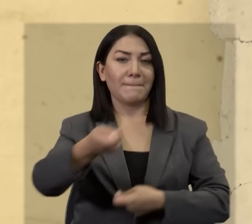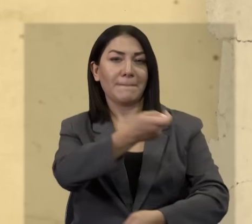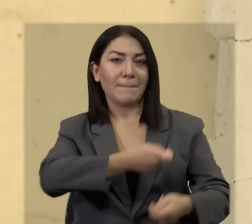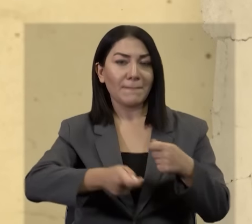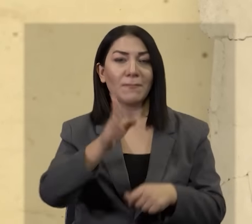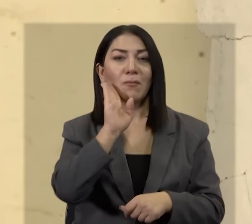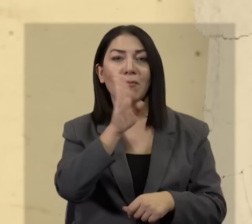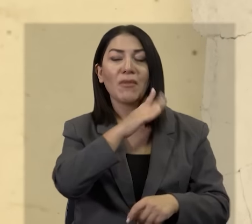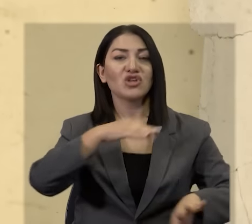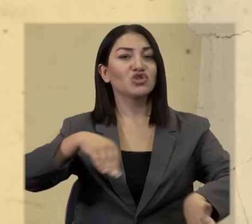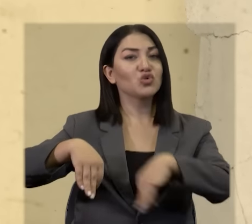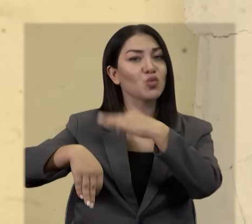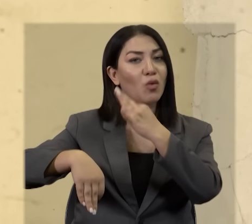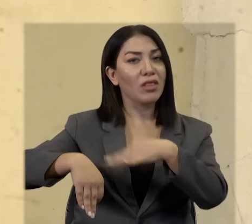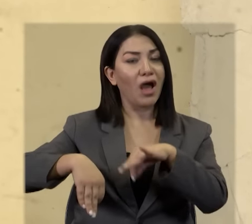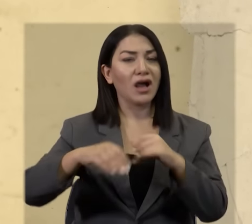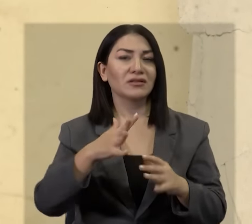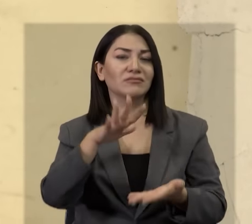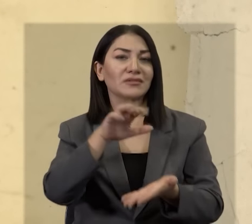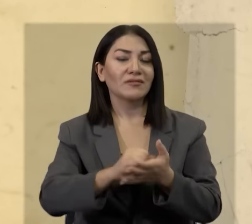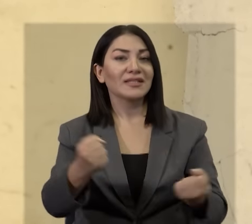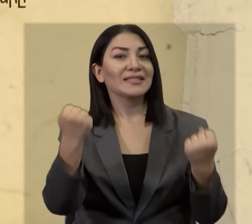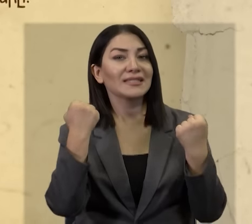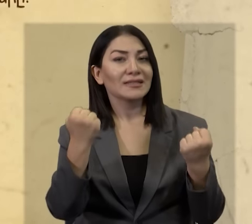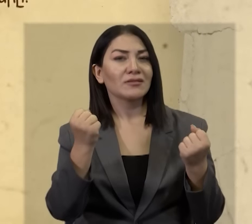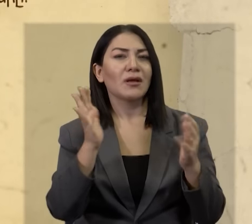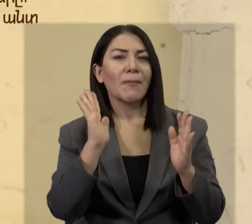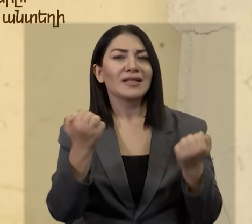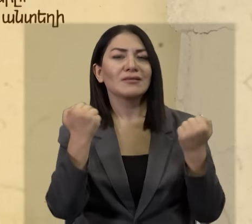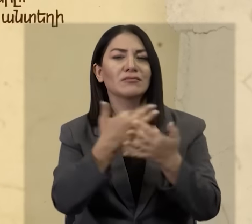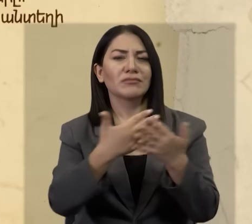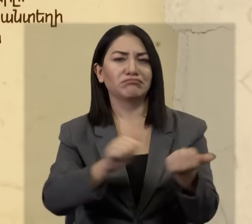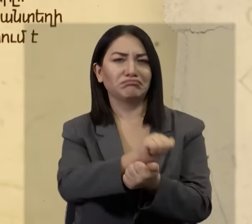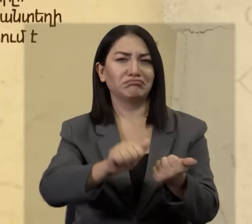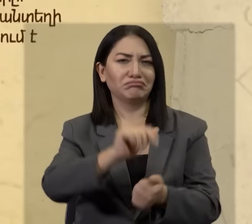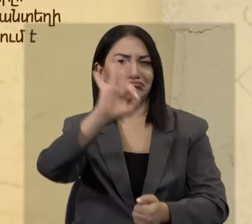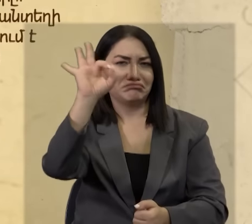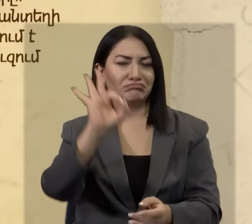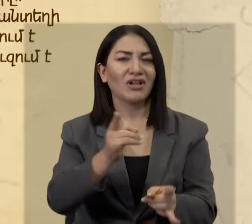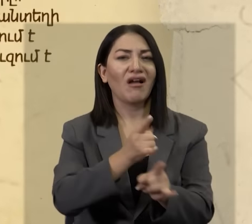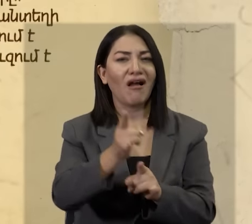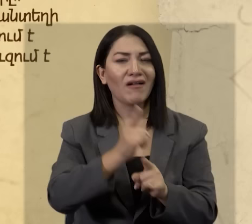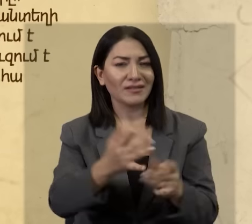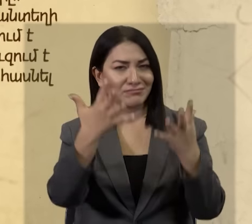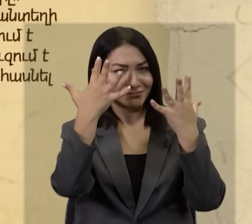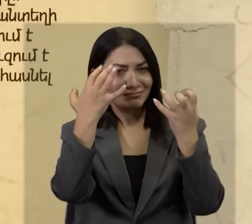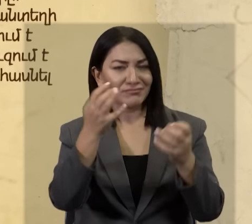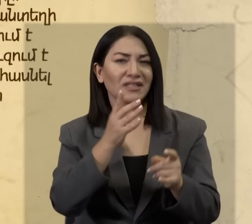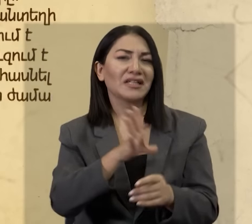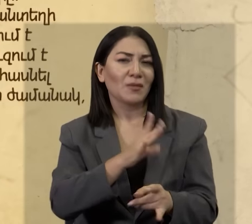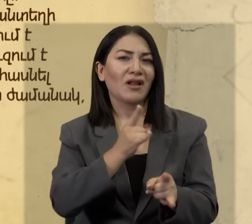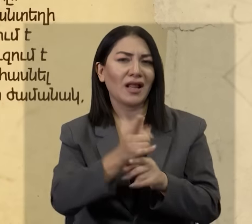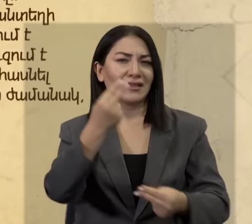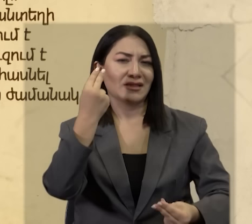Գոր 12 տարեկան է։ Հայրը գործարար է, մայրը ջութակահարուհի։ Զբաղվում է սպորտով, բայց հաճախակի փոփոխում